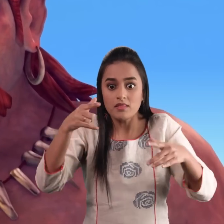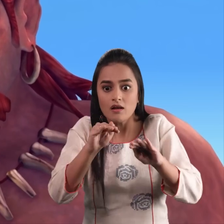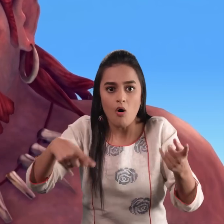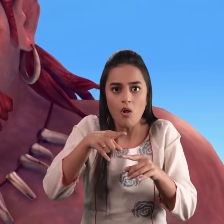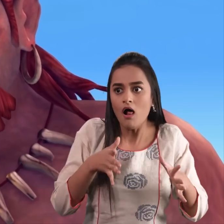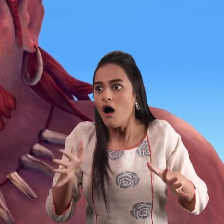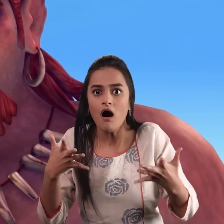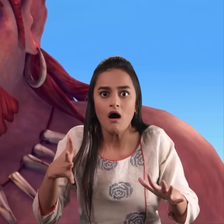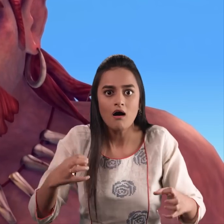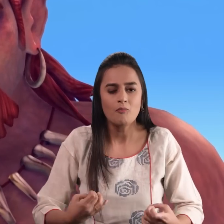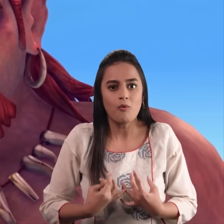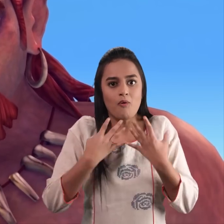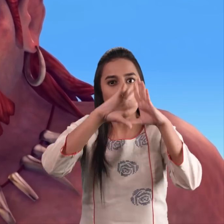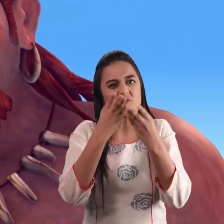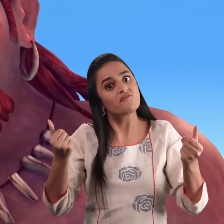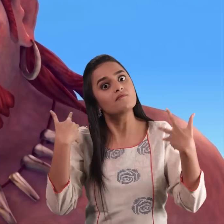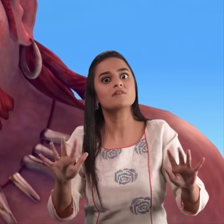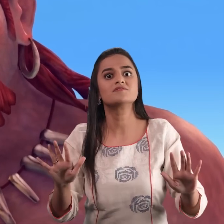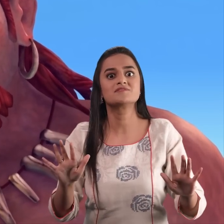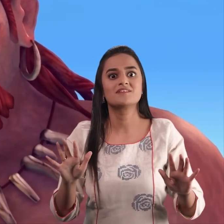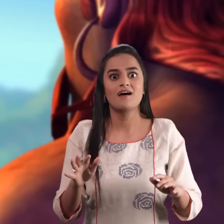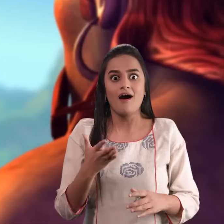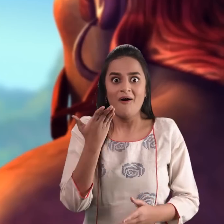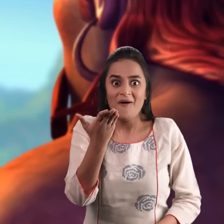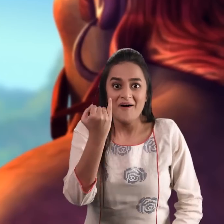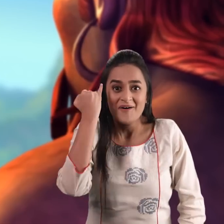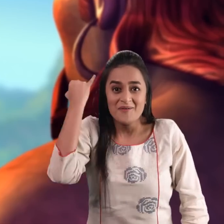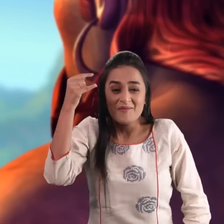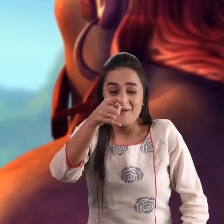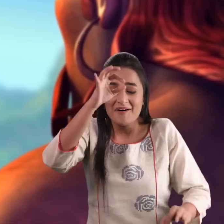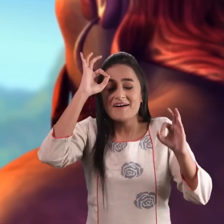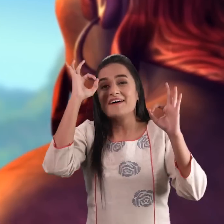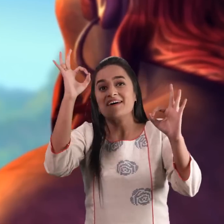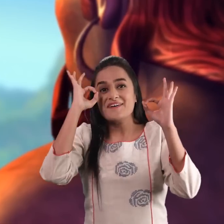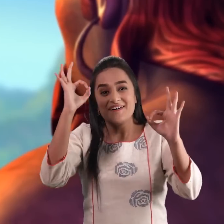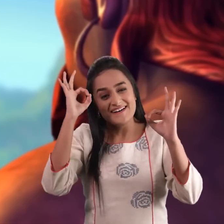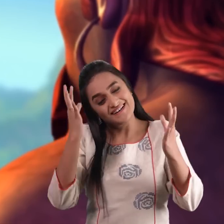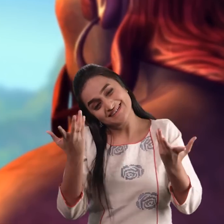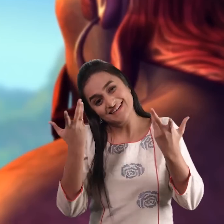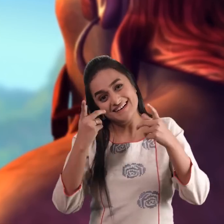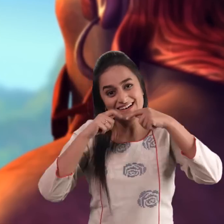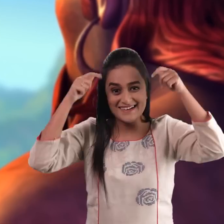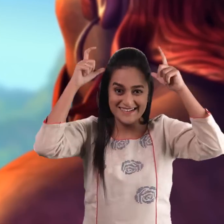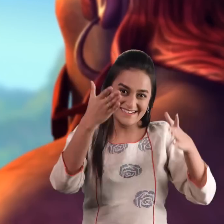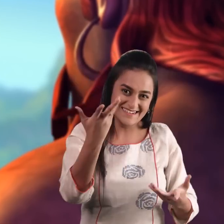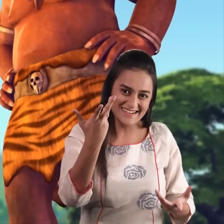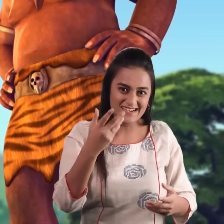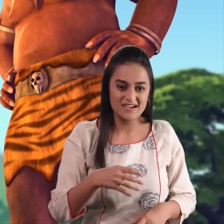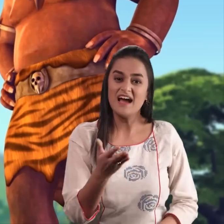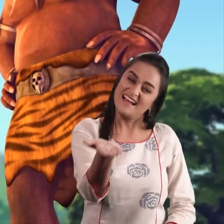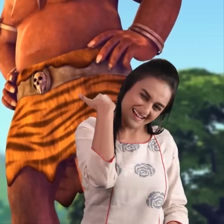देना। तब उनका वहाँ से जीवित निकलना असंभव होगा। वाह, बड़ी भभकती योजना है